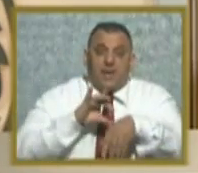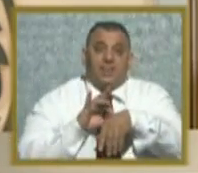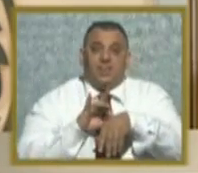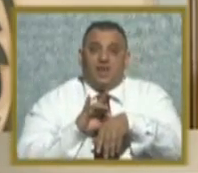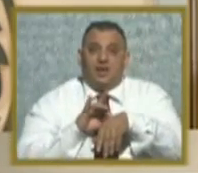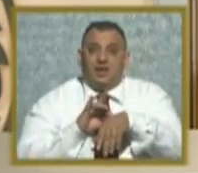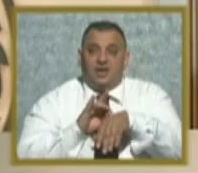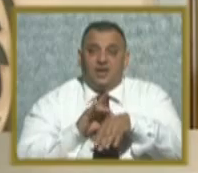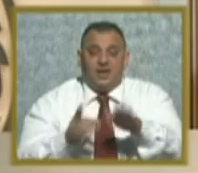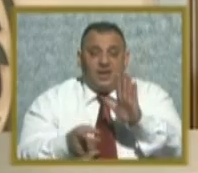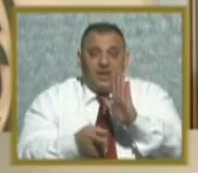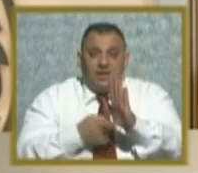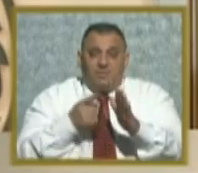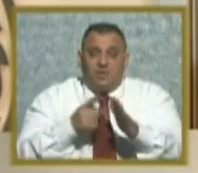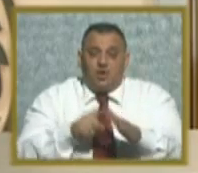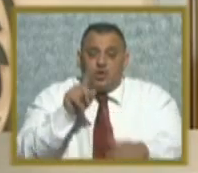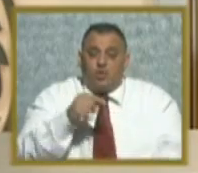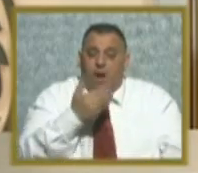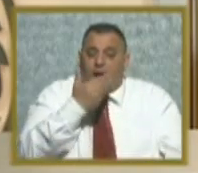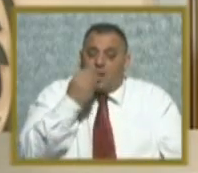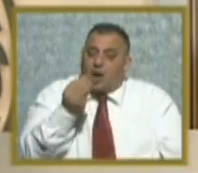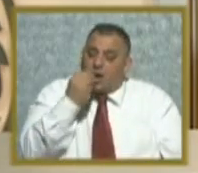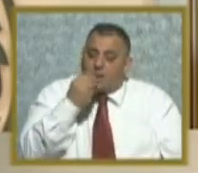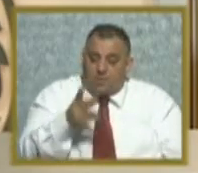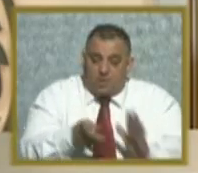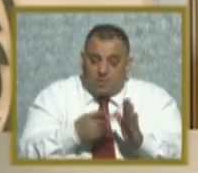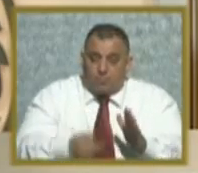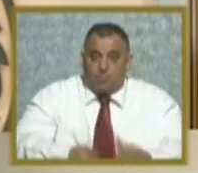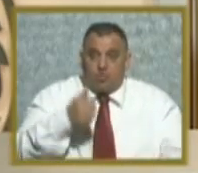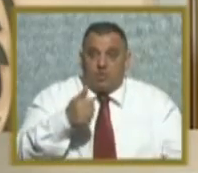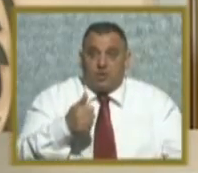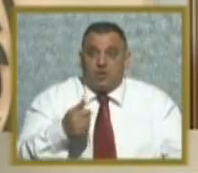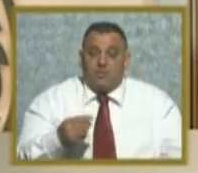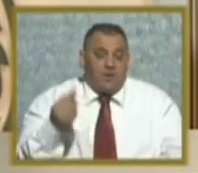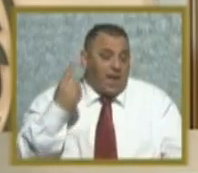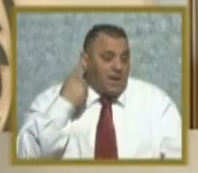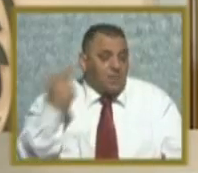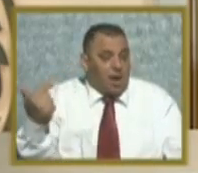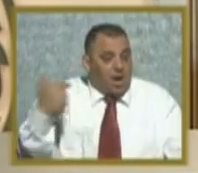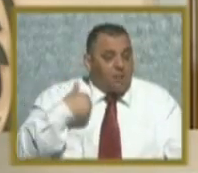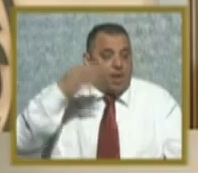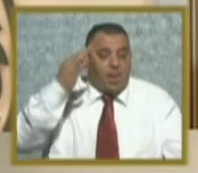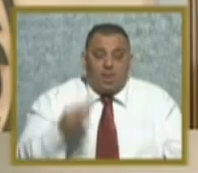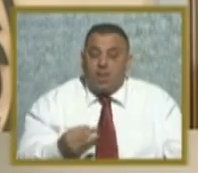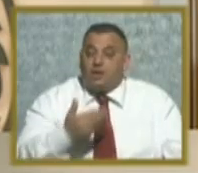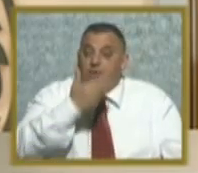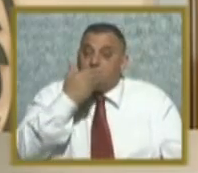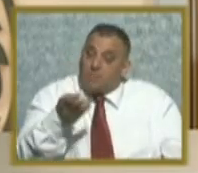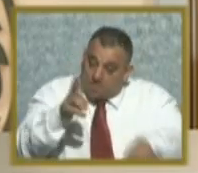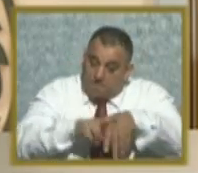تقول وأفطرت 10 أيام تقريبا ثم قضيت الأيام هذه، تقول بأنها سمعت أناس يقولون